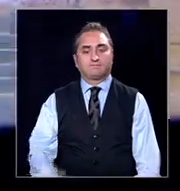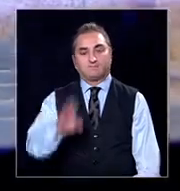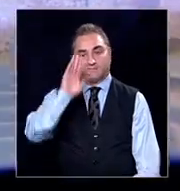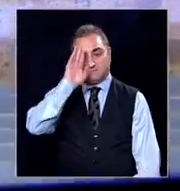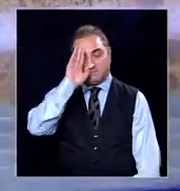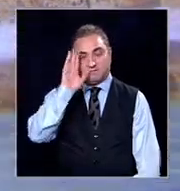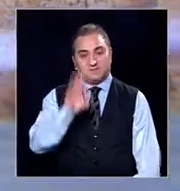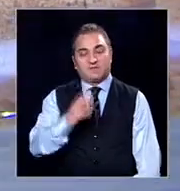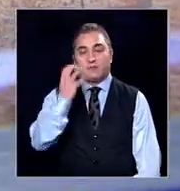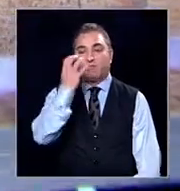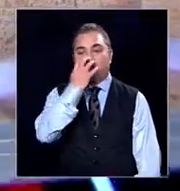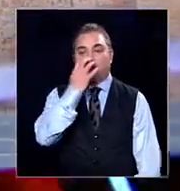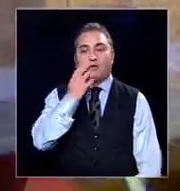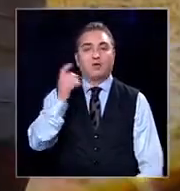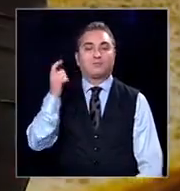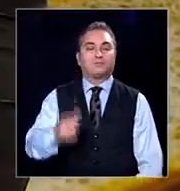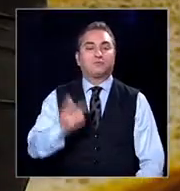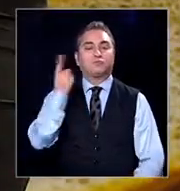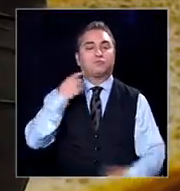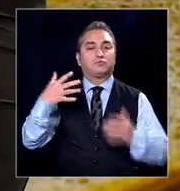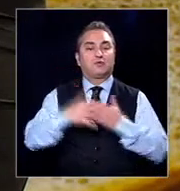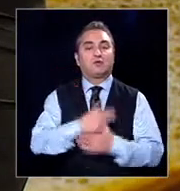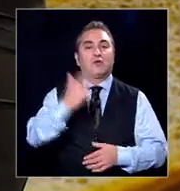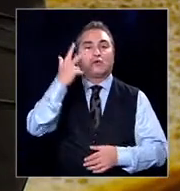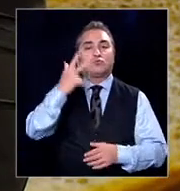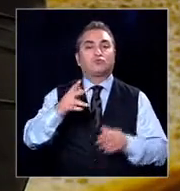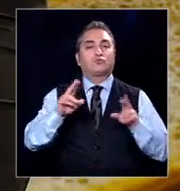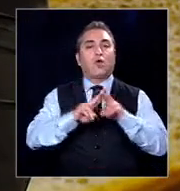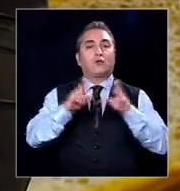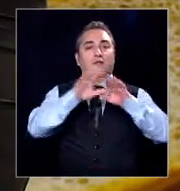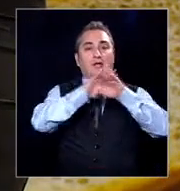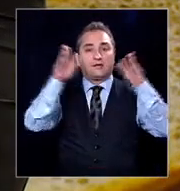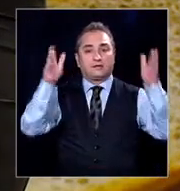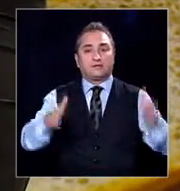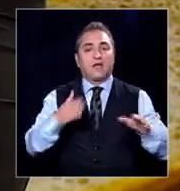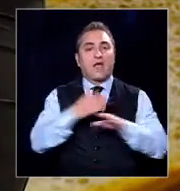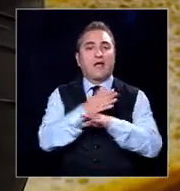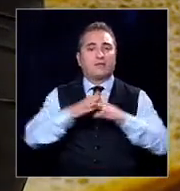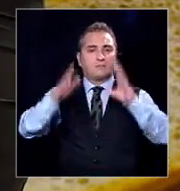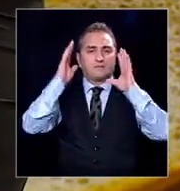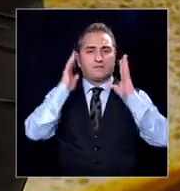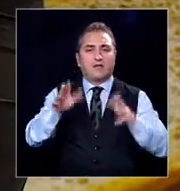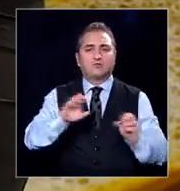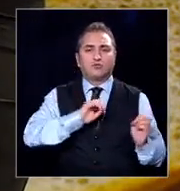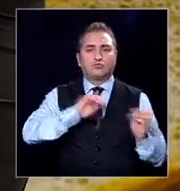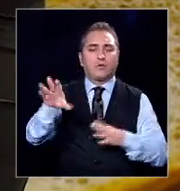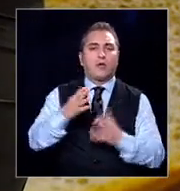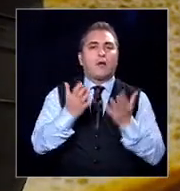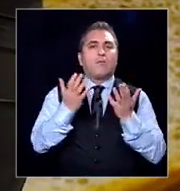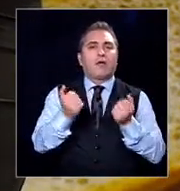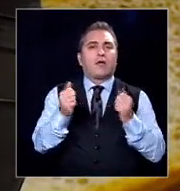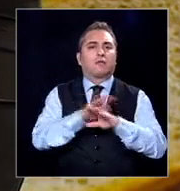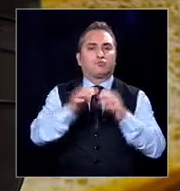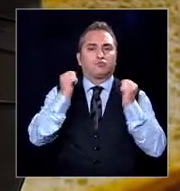İstanbul Feriköy'de dün akşam saatlerinde 3 konteyner dolusu ekmek çöpe atıldı. Üstelik hiçbiri bayat değildi. Bunu kim